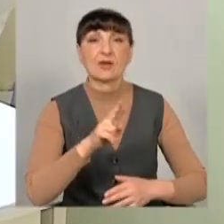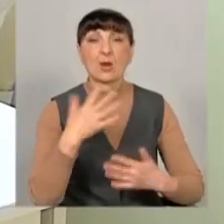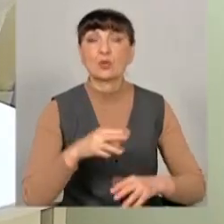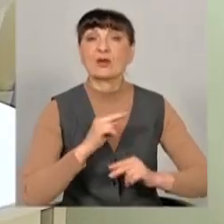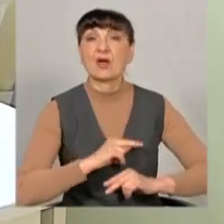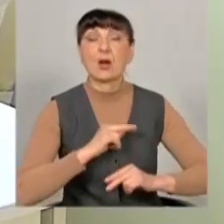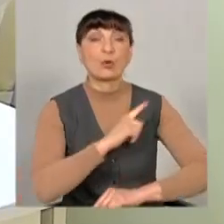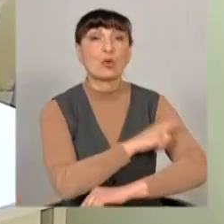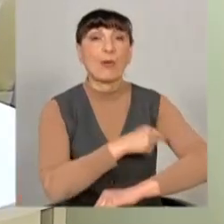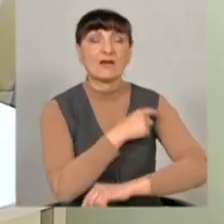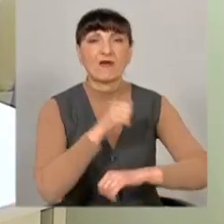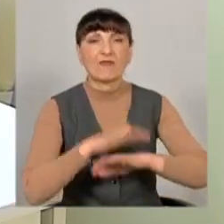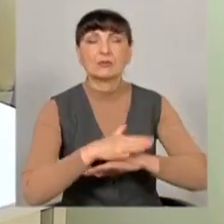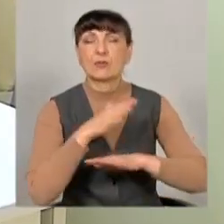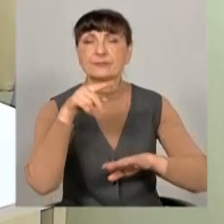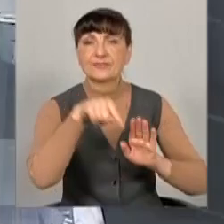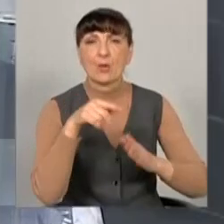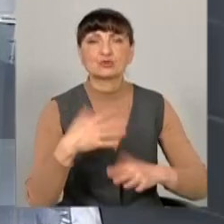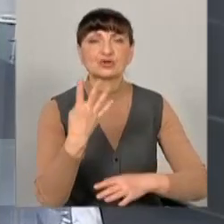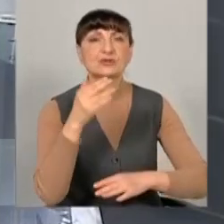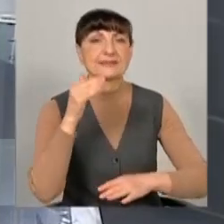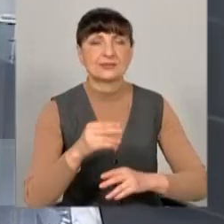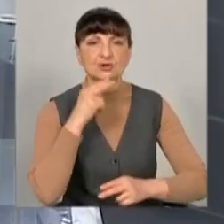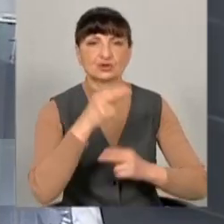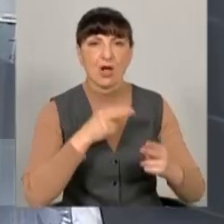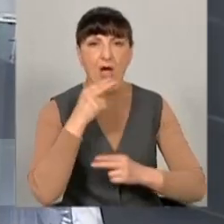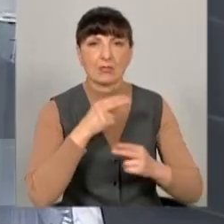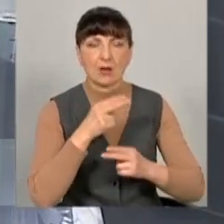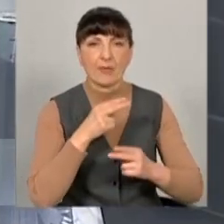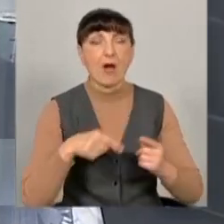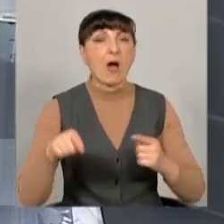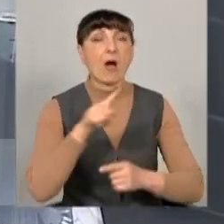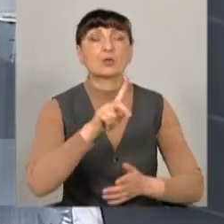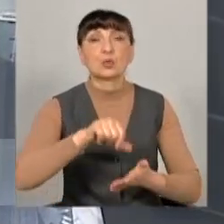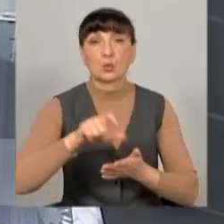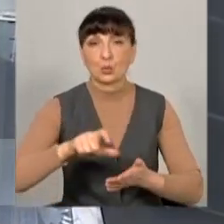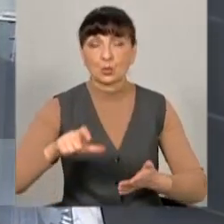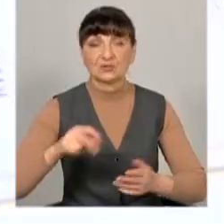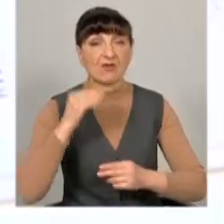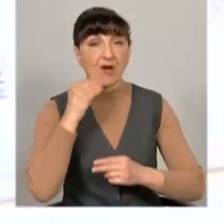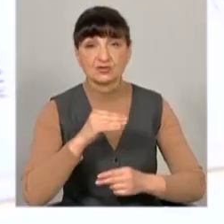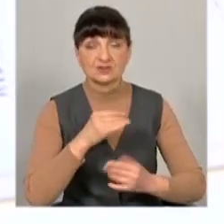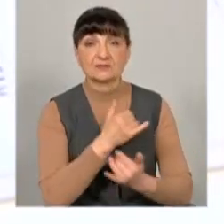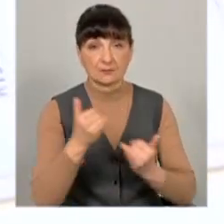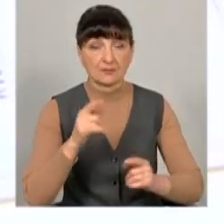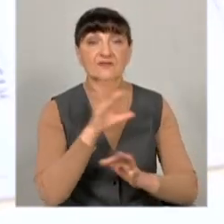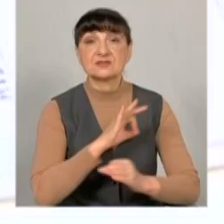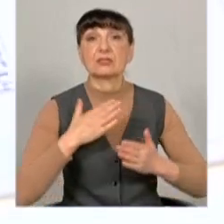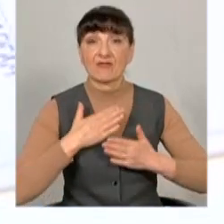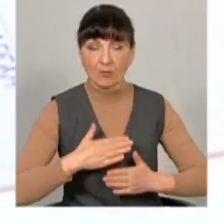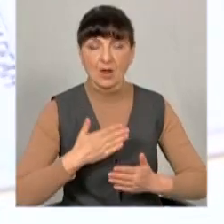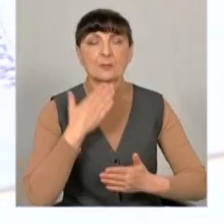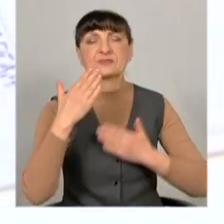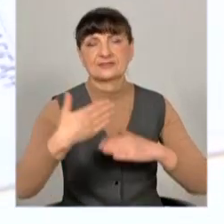работу поликлиник в фонд поступило более 4000 жалоб. Устраивает ли участников системы ОСМС качество оказываемых услуг, мы спросили